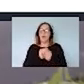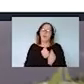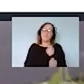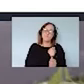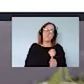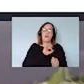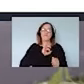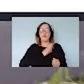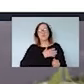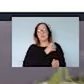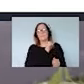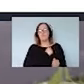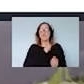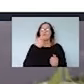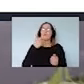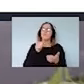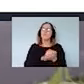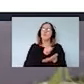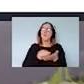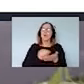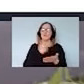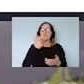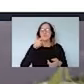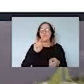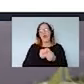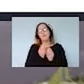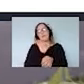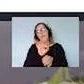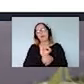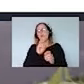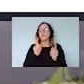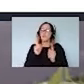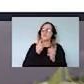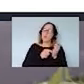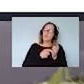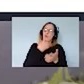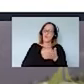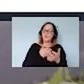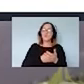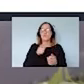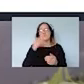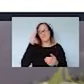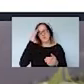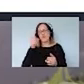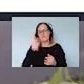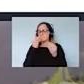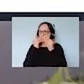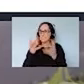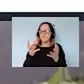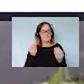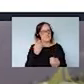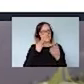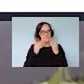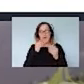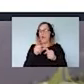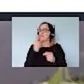ma w swojej bibliotece drukarkę 3D, albo czasem gdzieś w jakimś projekcie z niej korzysta, to wiecie, jaka jest to świetna zabawa. Nie